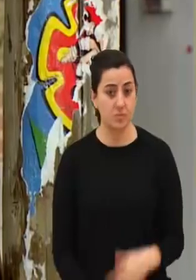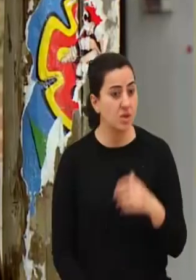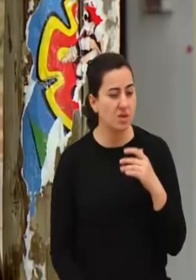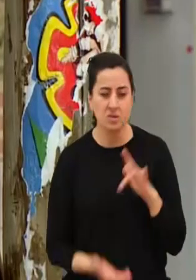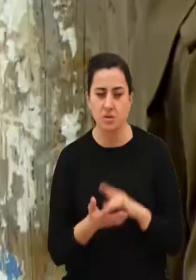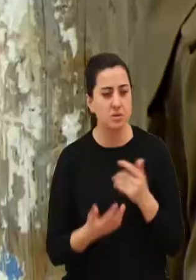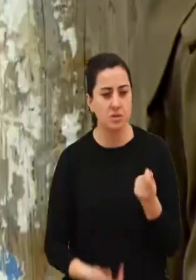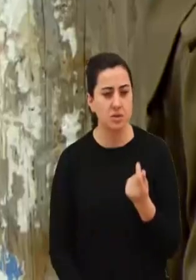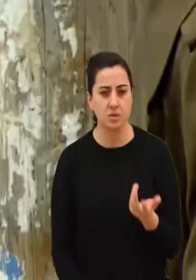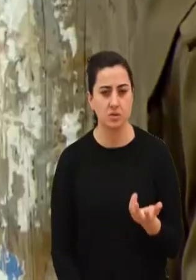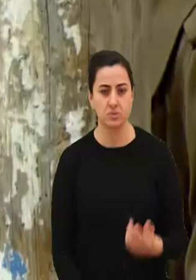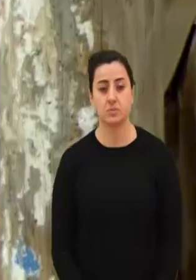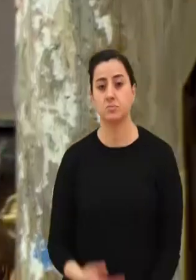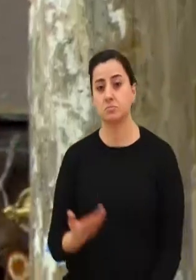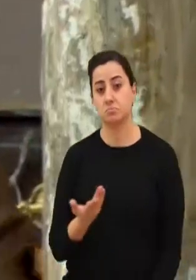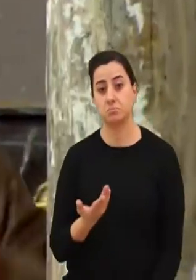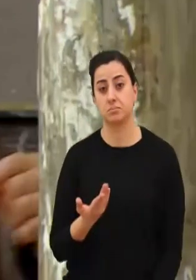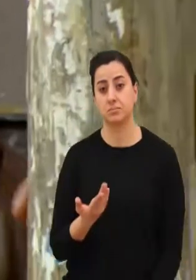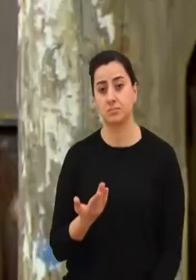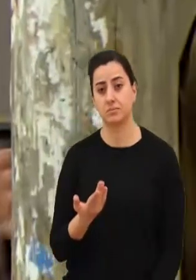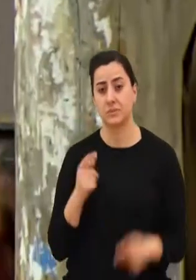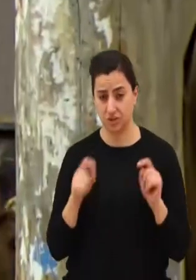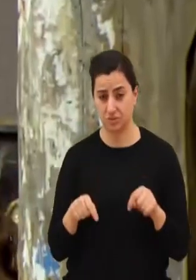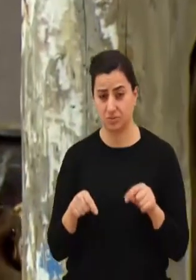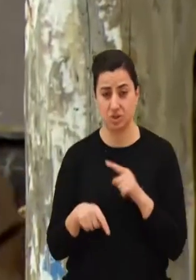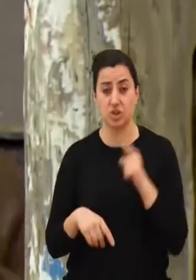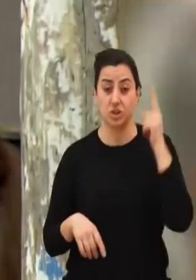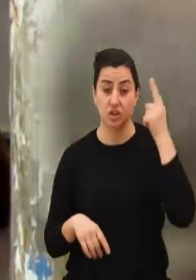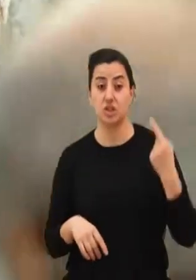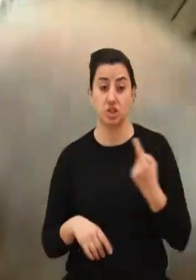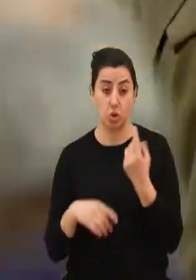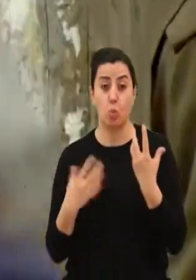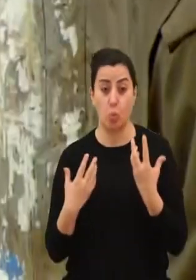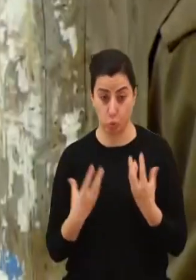abi cezası? Ya şimdi bana bak Butik. Şimdi bu